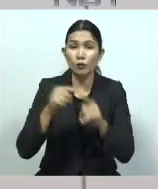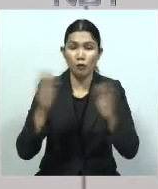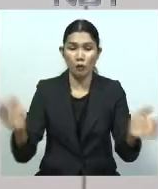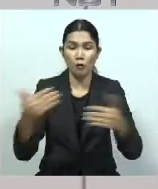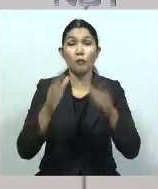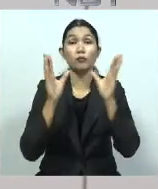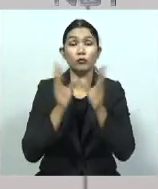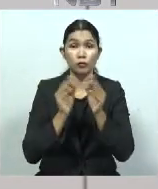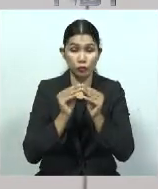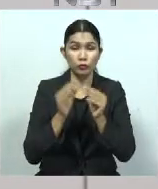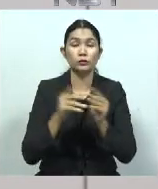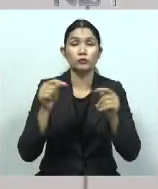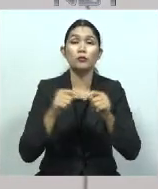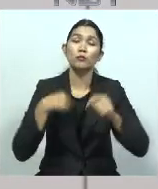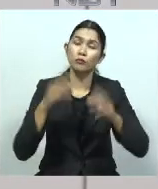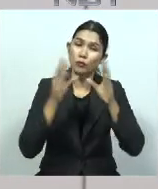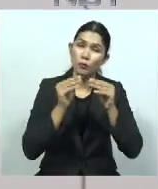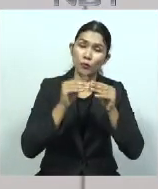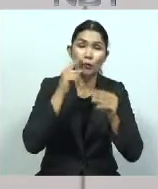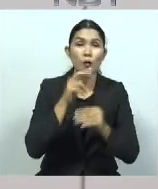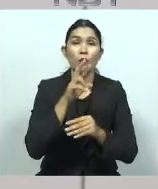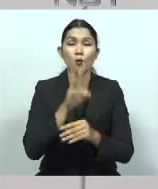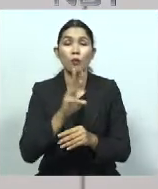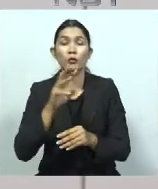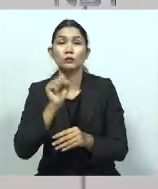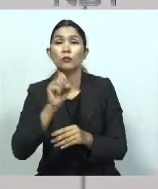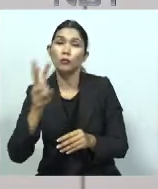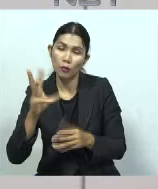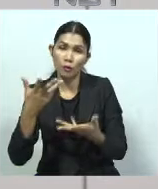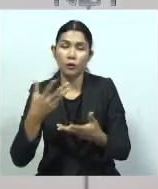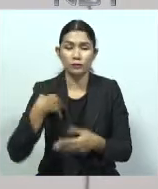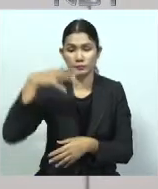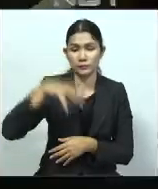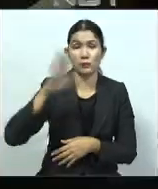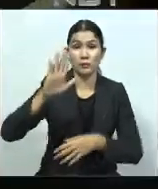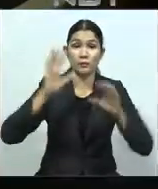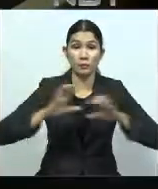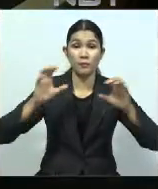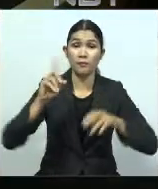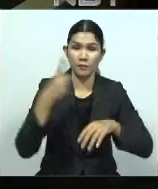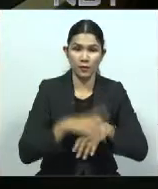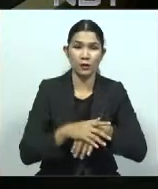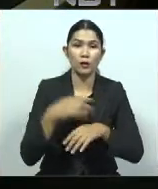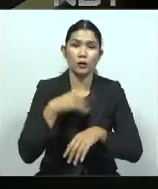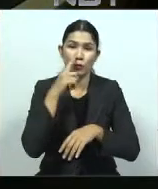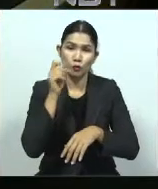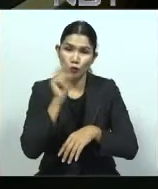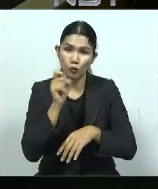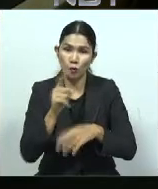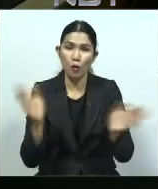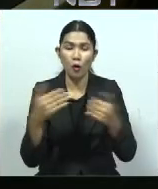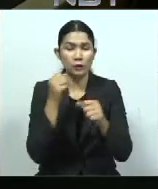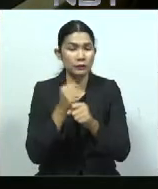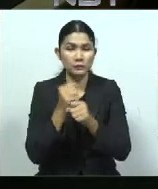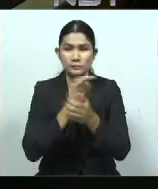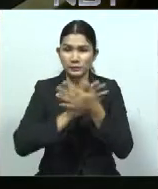ราที่ใช้สำหรับการประชุมวุฒิสภาครับภายในรัฐสภาแห่งใหม่แล้วก็จะมีการเร่งรัดการก่อสร้างห้องจันทรา